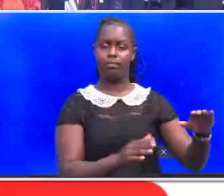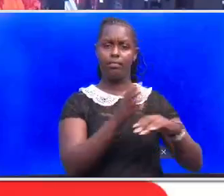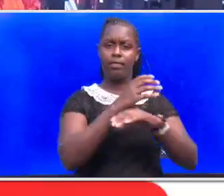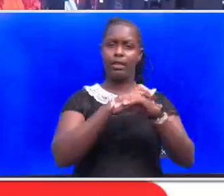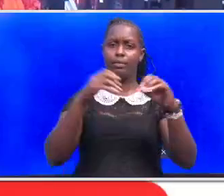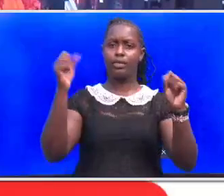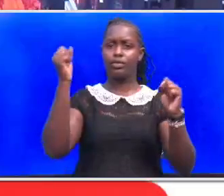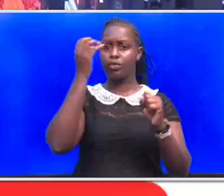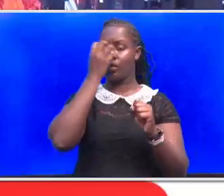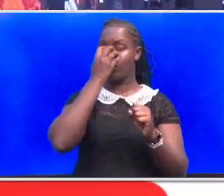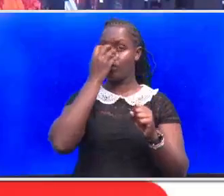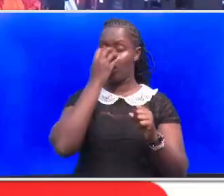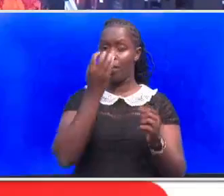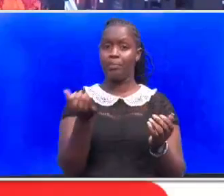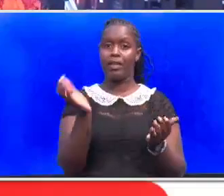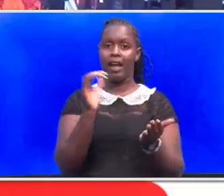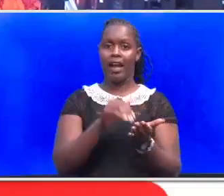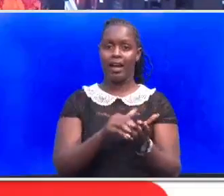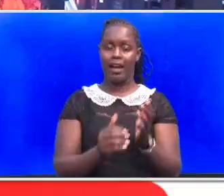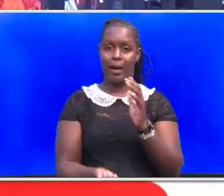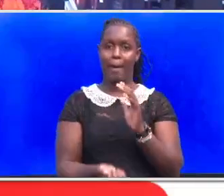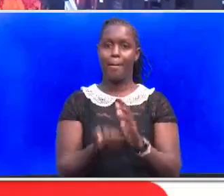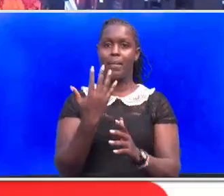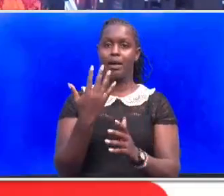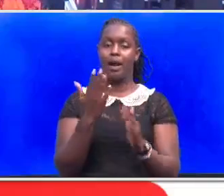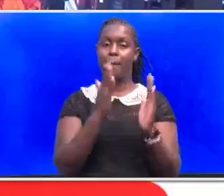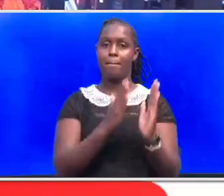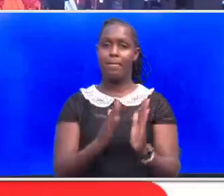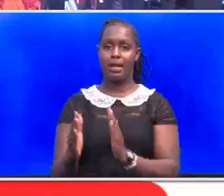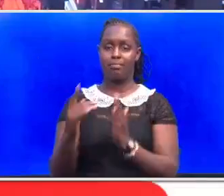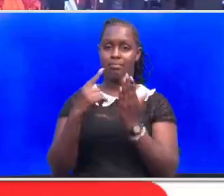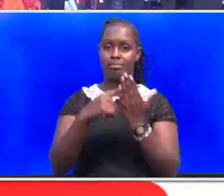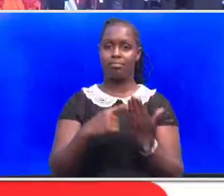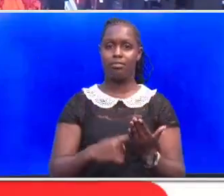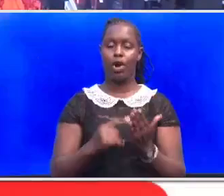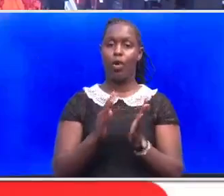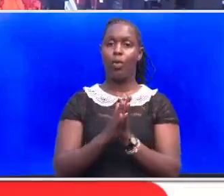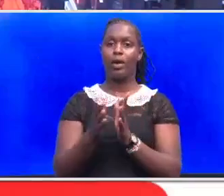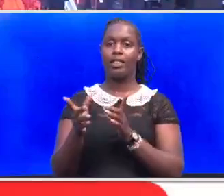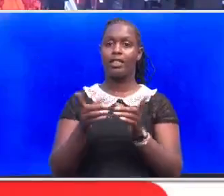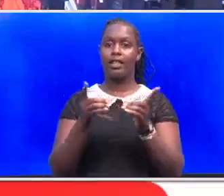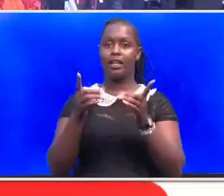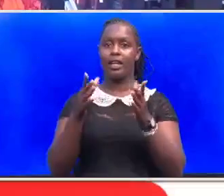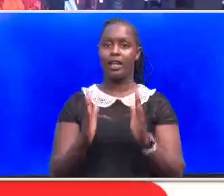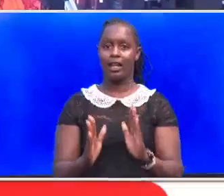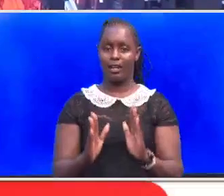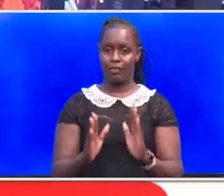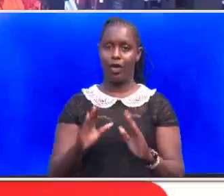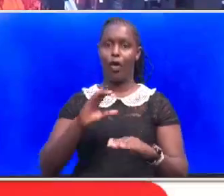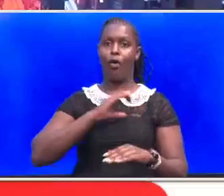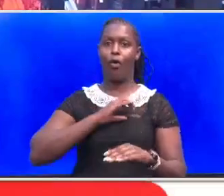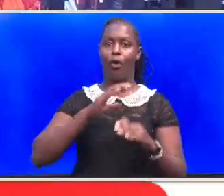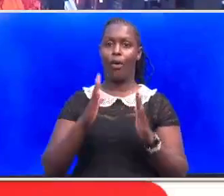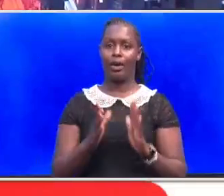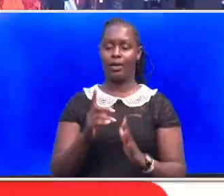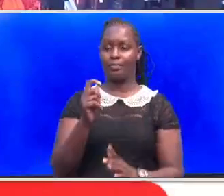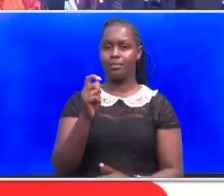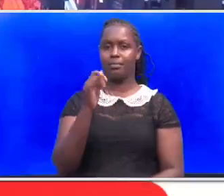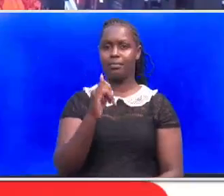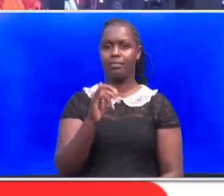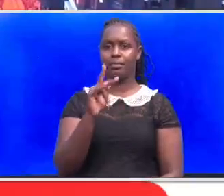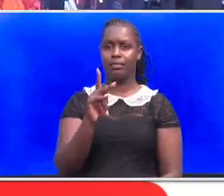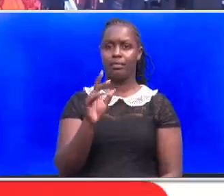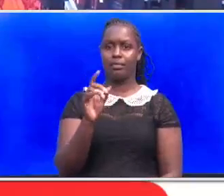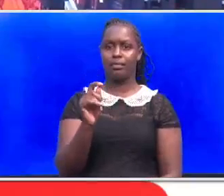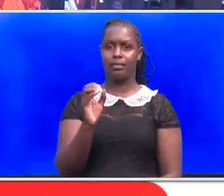Ruto amefichua mipango ya kufanya mazungumzo na mkurugenzi mtendaji wa TikTok show Zichu kuhusu mipango ya kupunguza